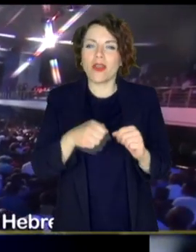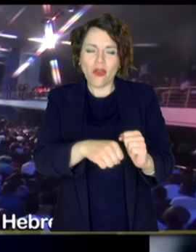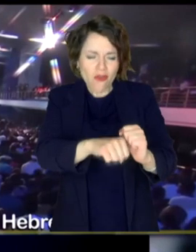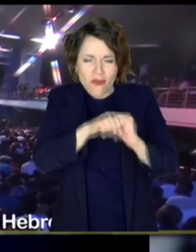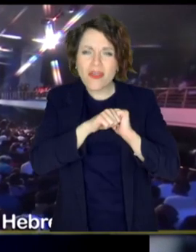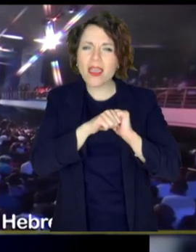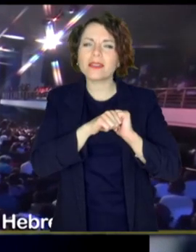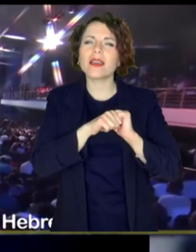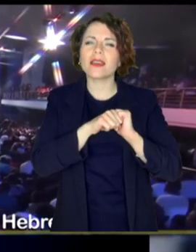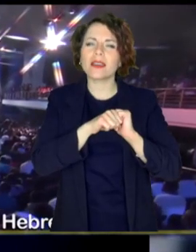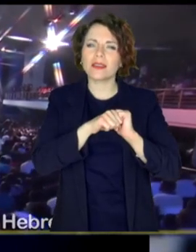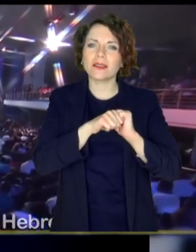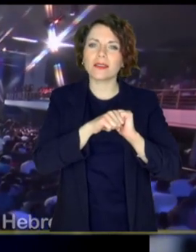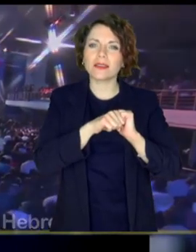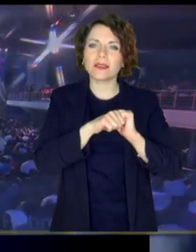resa...